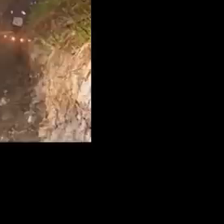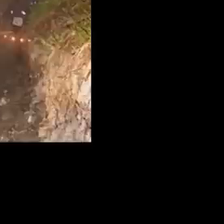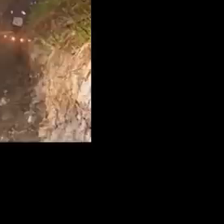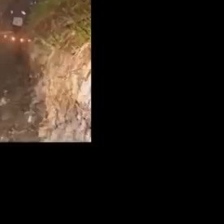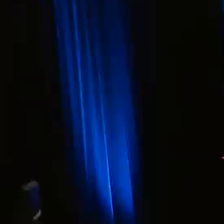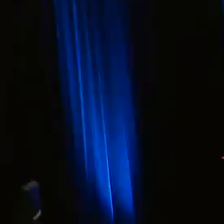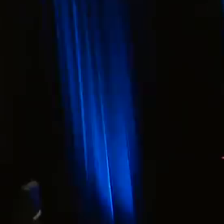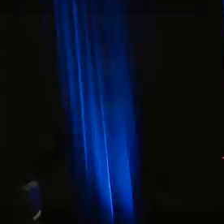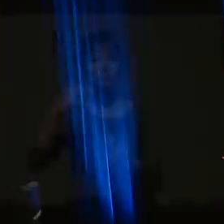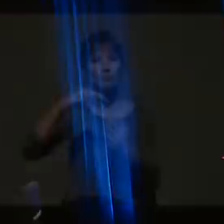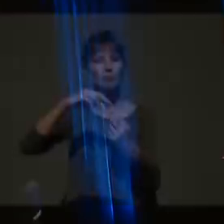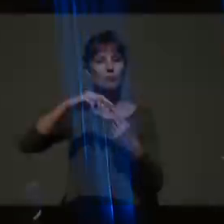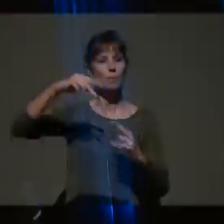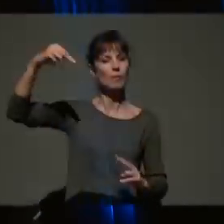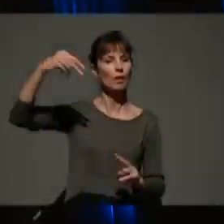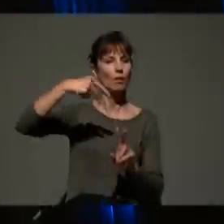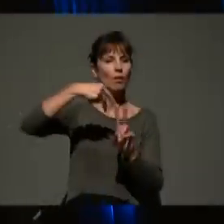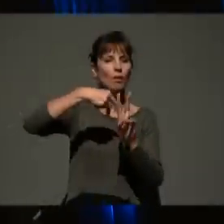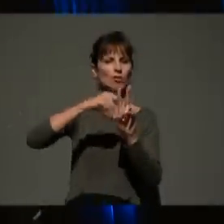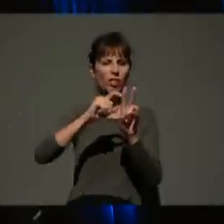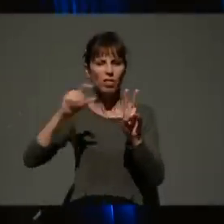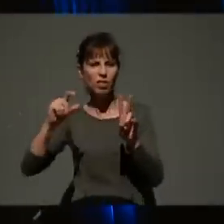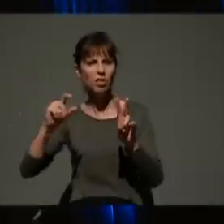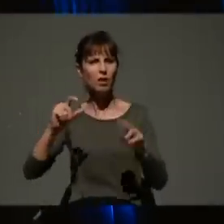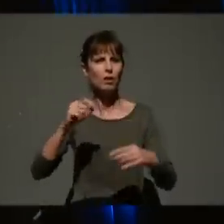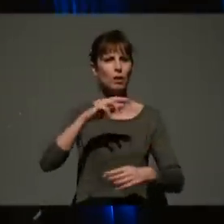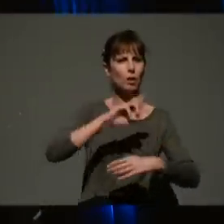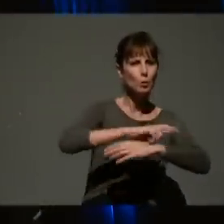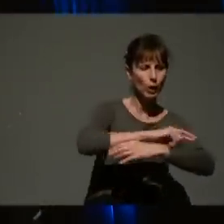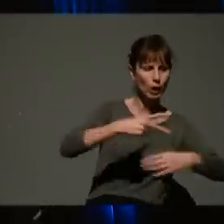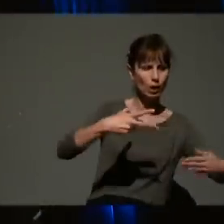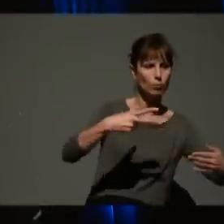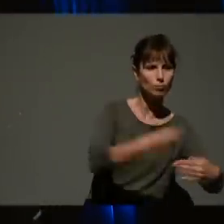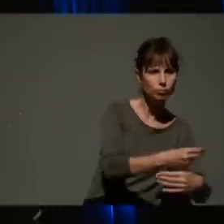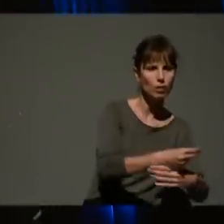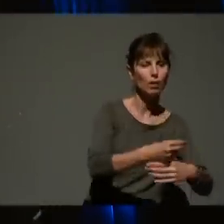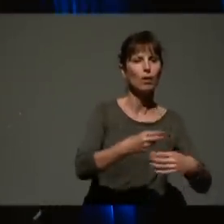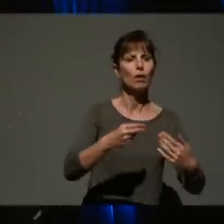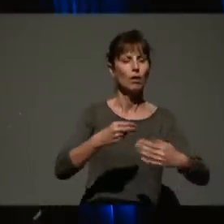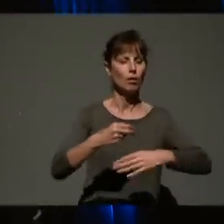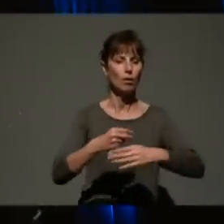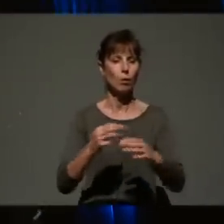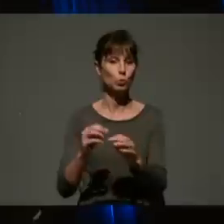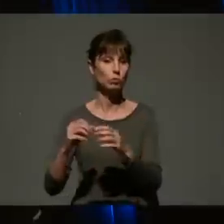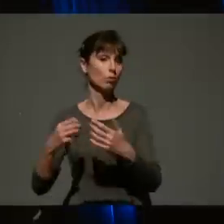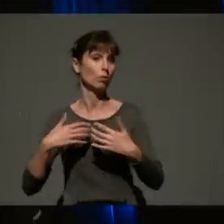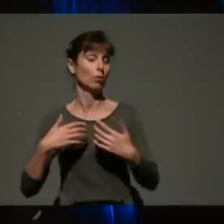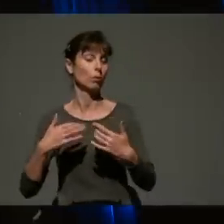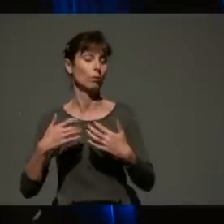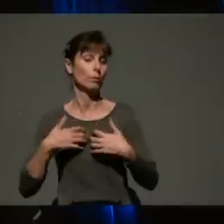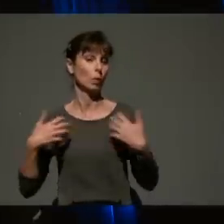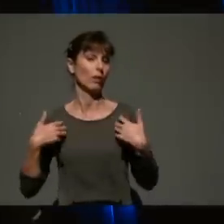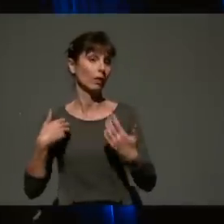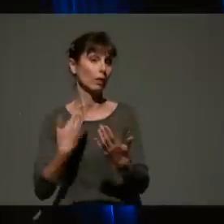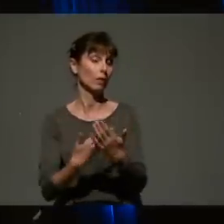surexprimez le gène de l'érythropoïétine, de l'EPO chez des souris, cette publication est passée un peu inaperçue, et pourtant elle est très bien conduite, eh bien,